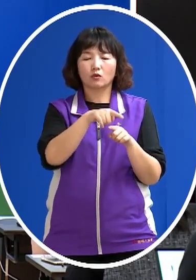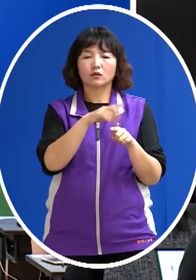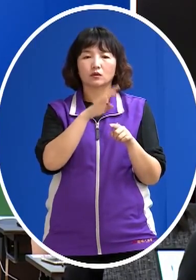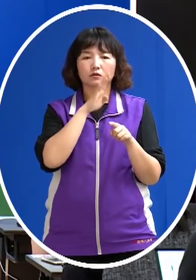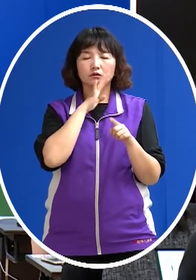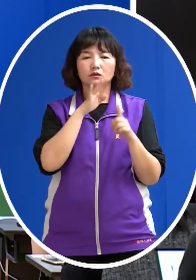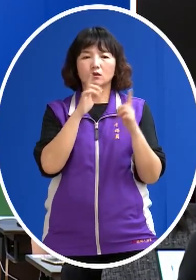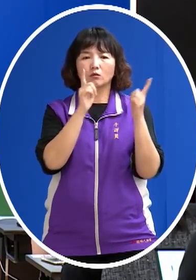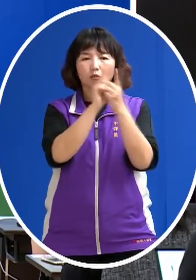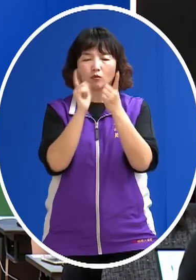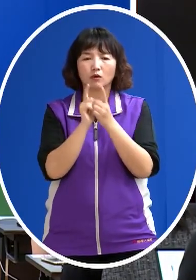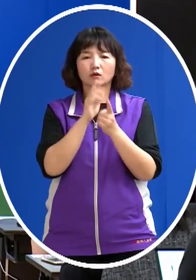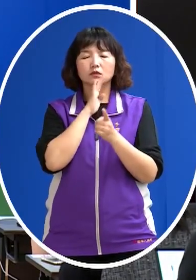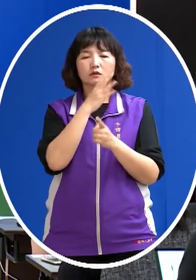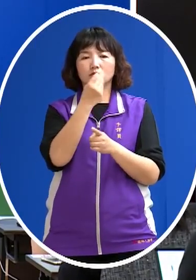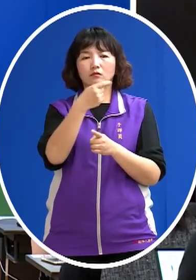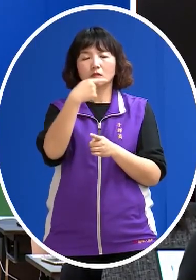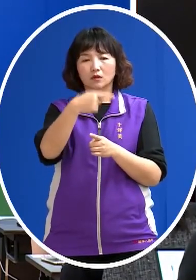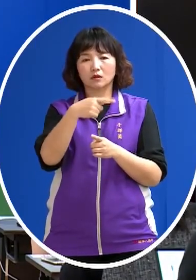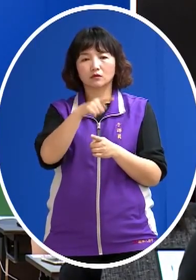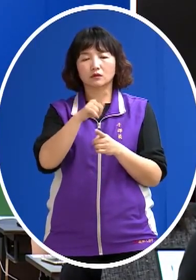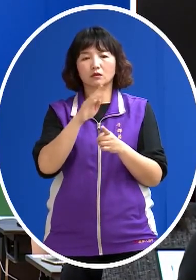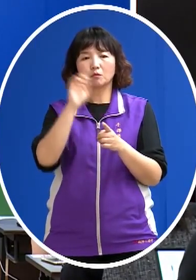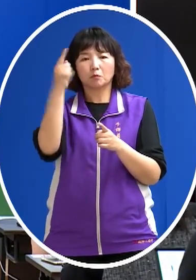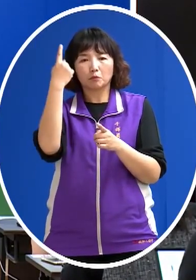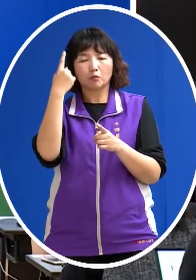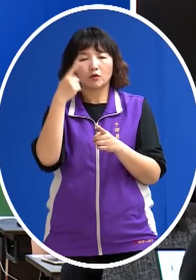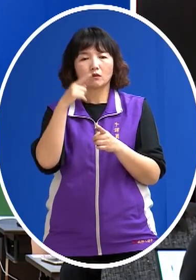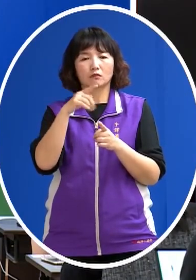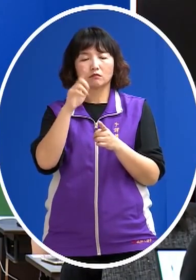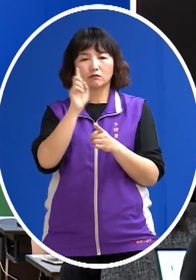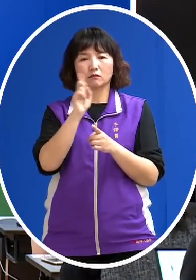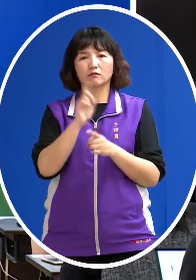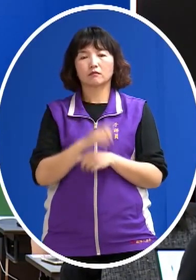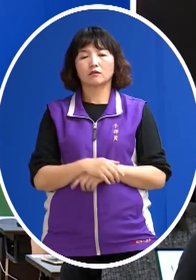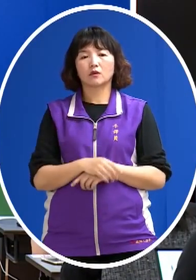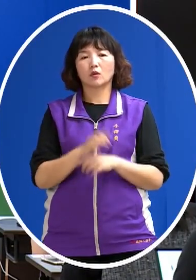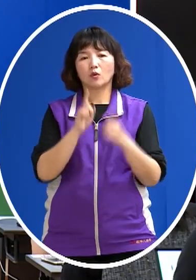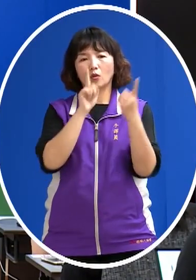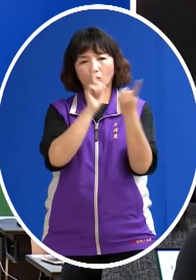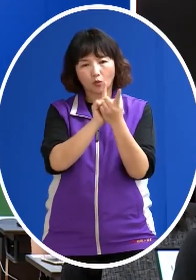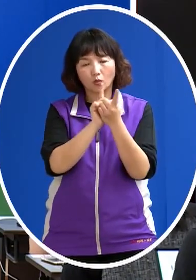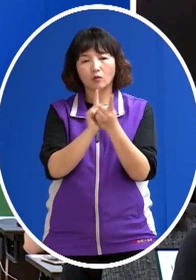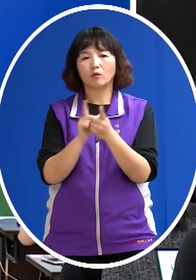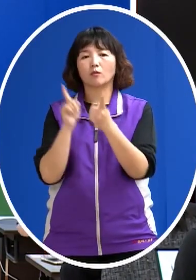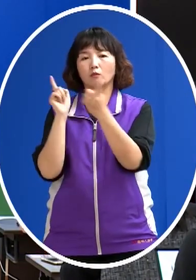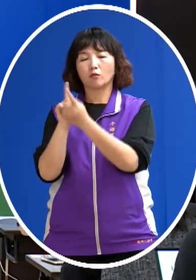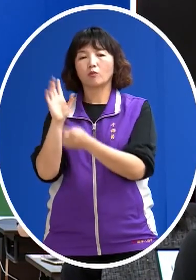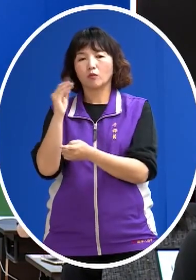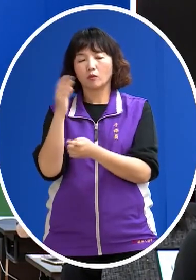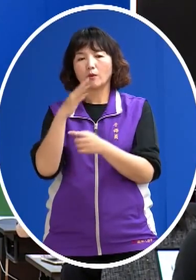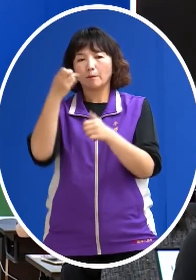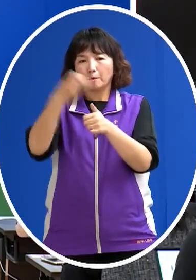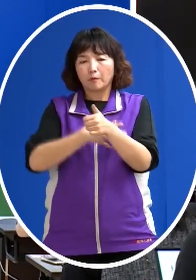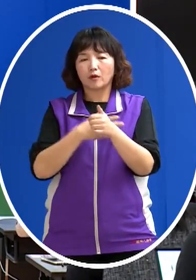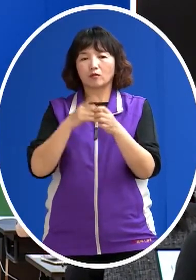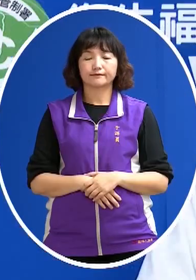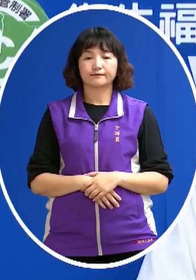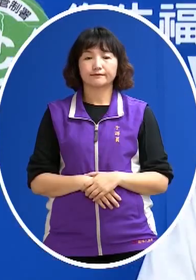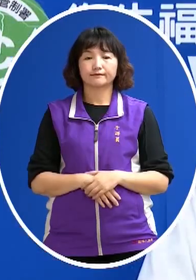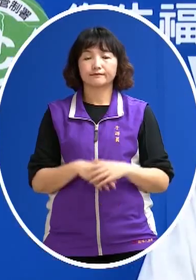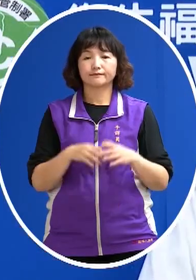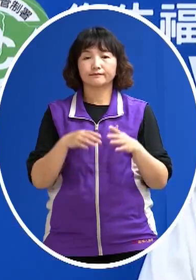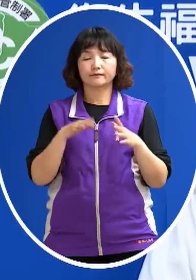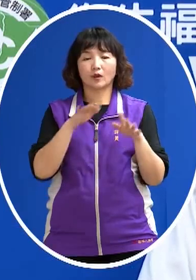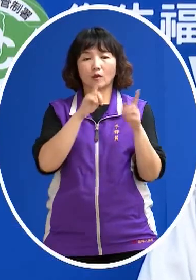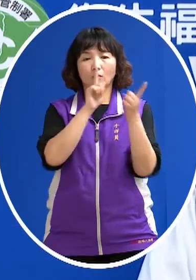是阴性。那其中想问这个关键原因，就是如何就是接触与不接触传染之间有什么关键点。 就